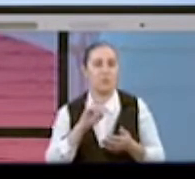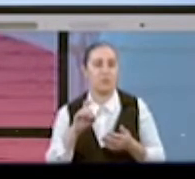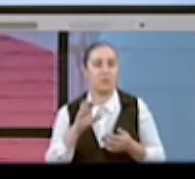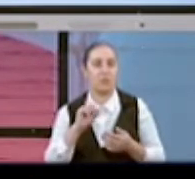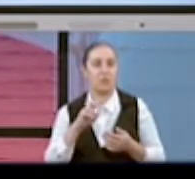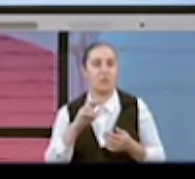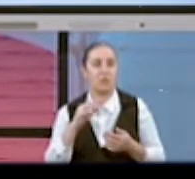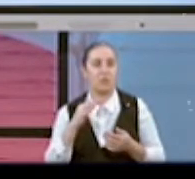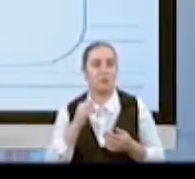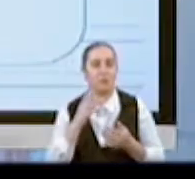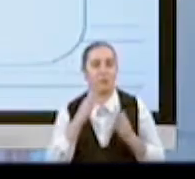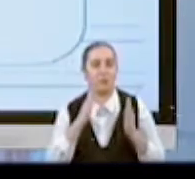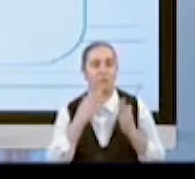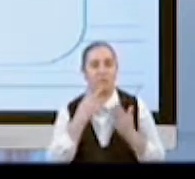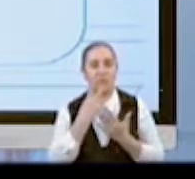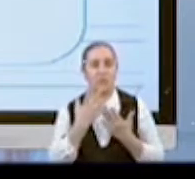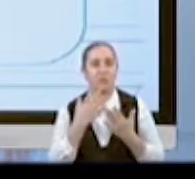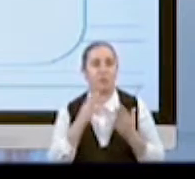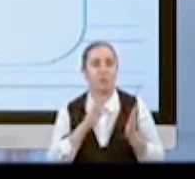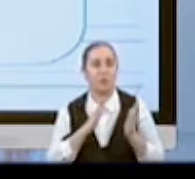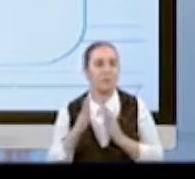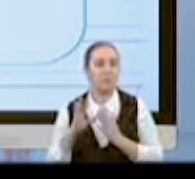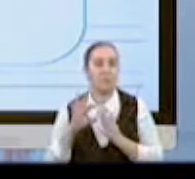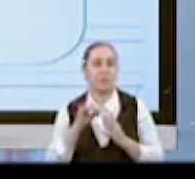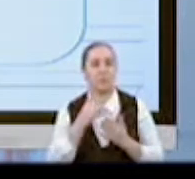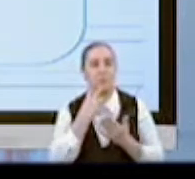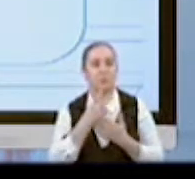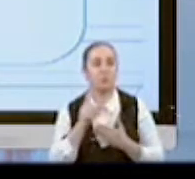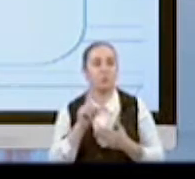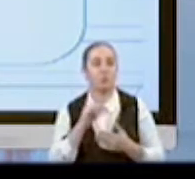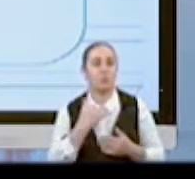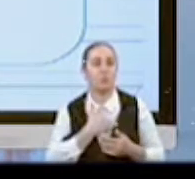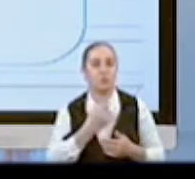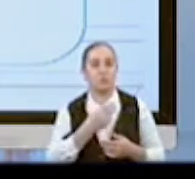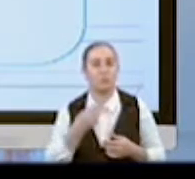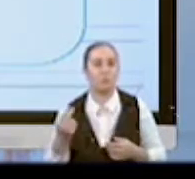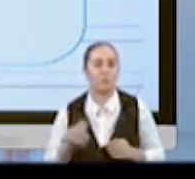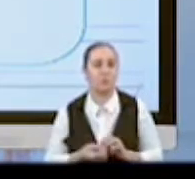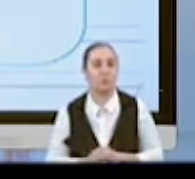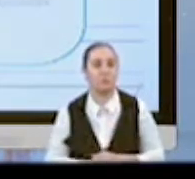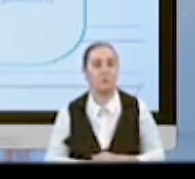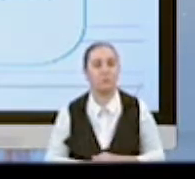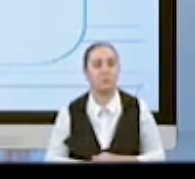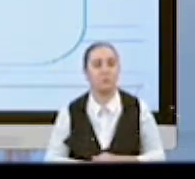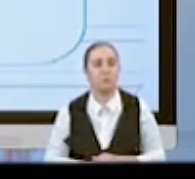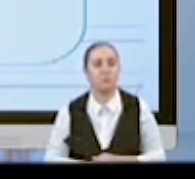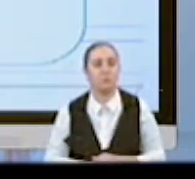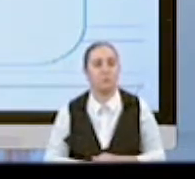в алфавитном порядке и посмотрим, что у нас